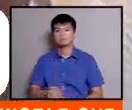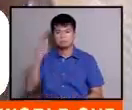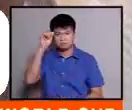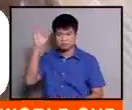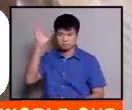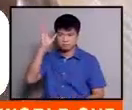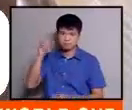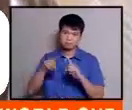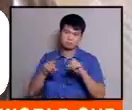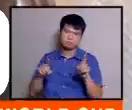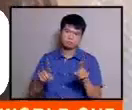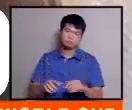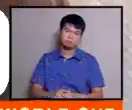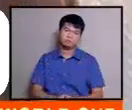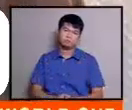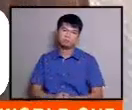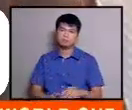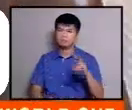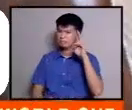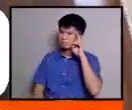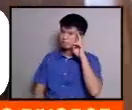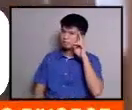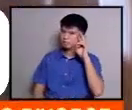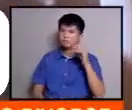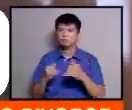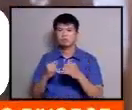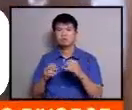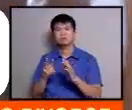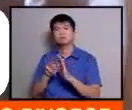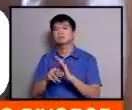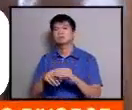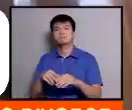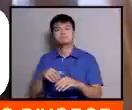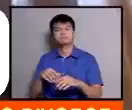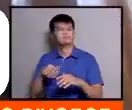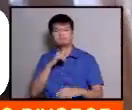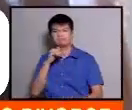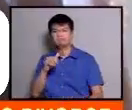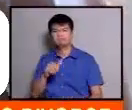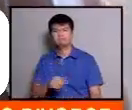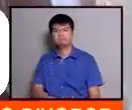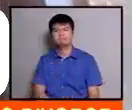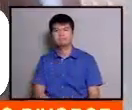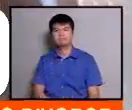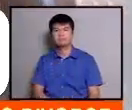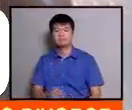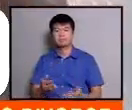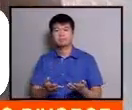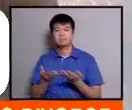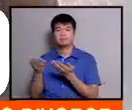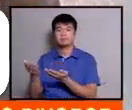Cayetano, but si Velasco mukhang last minute nag-back out. So ang suggestion ko is